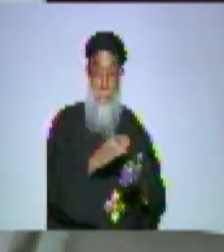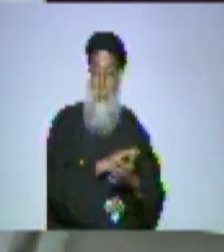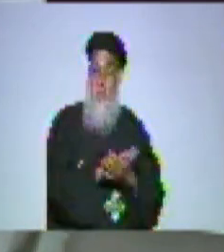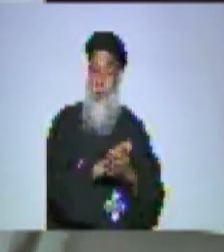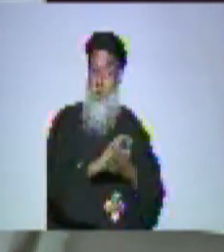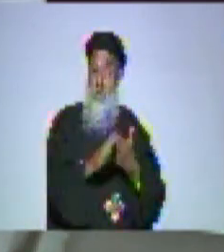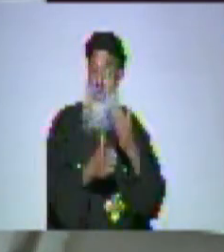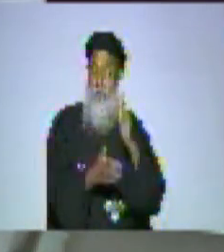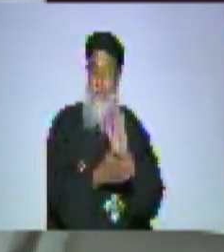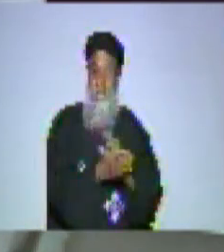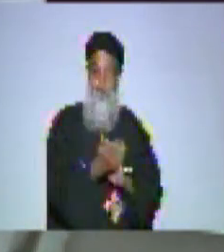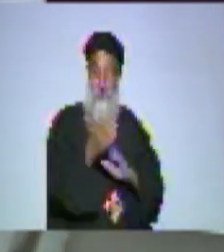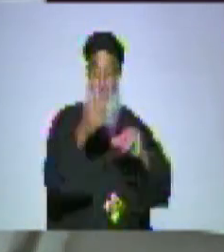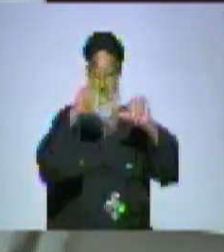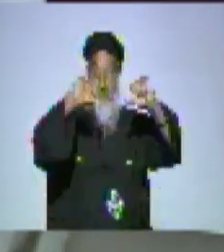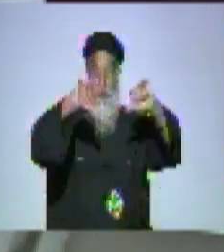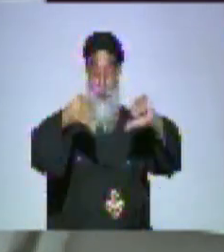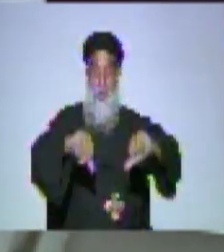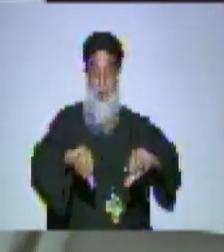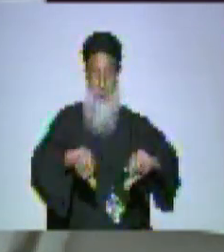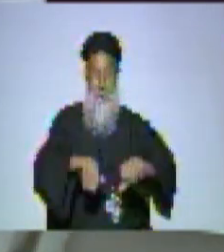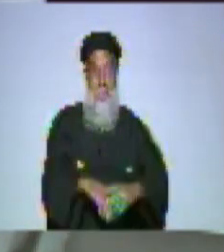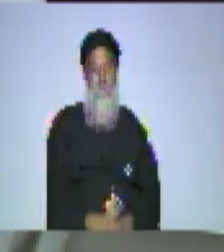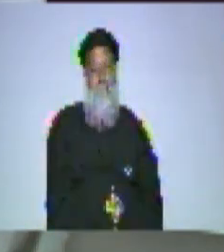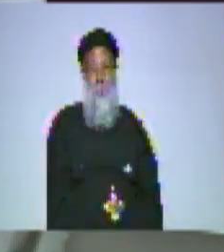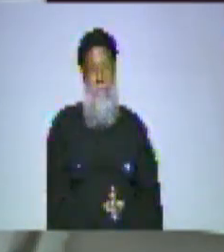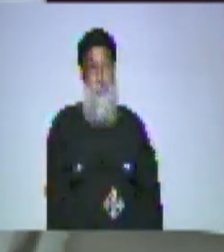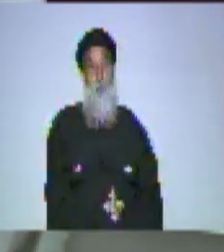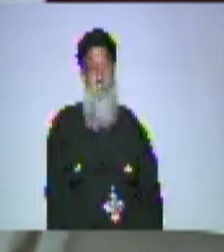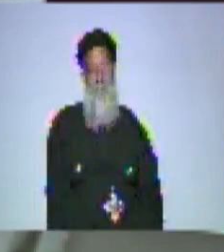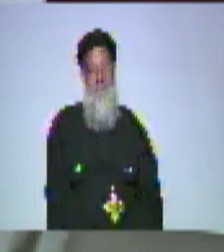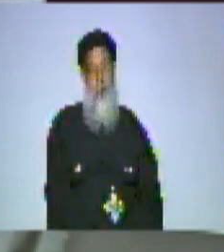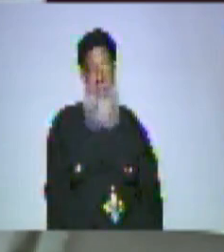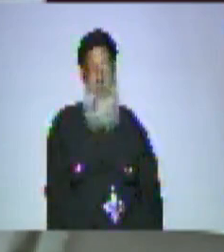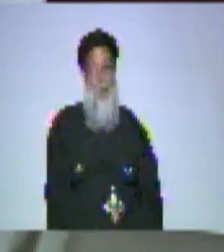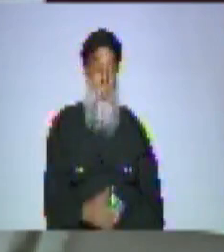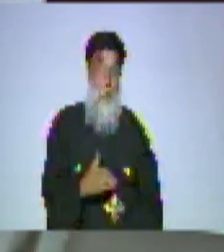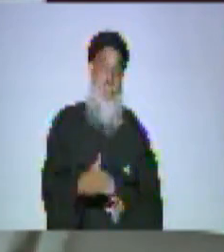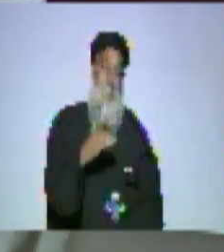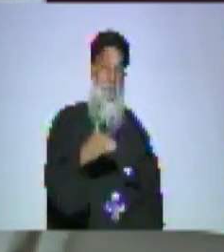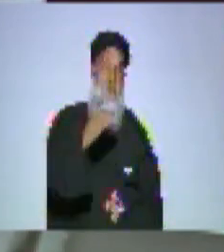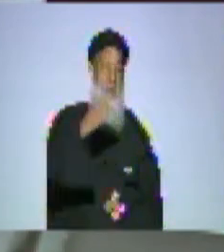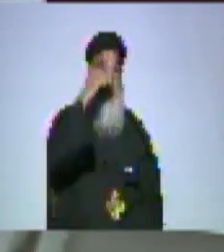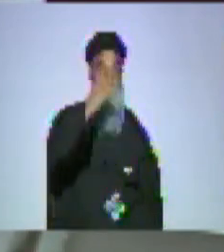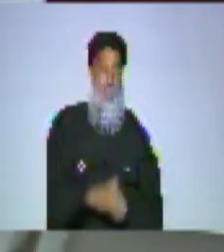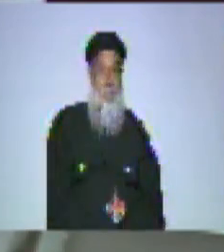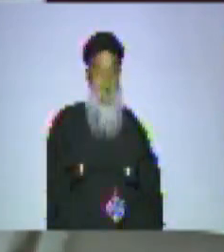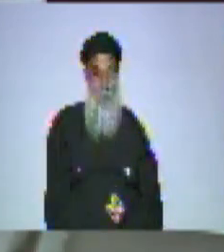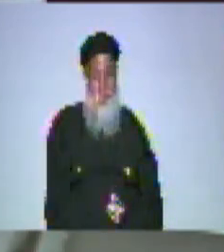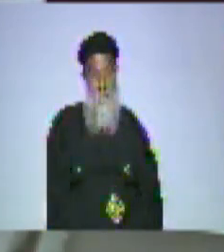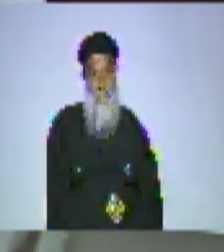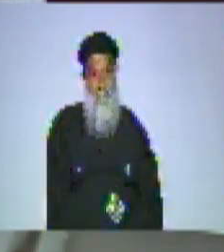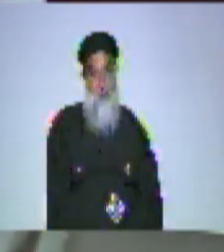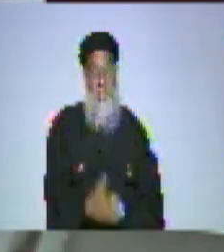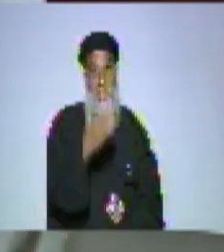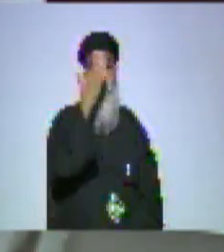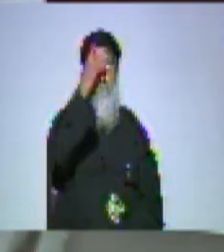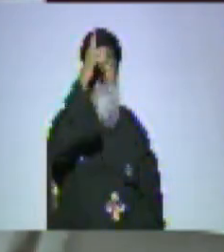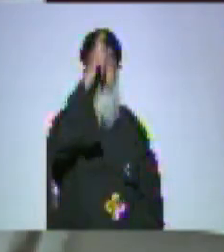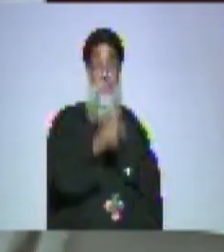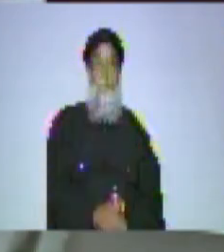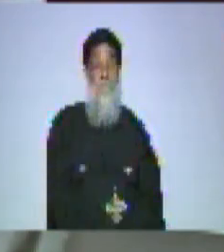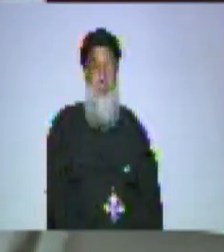تبقى كارثه كارثه النمو بالنعمه نمو الثمار دي من